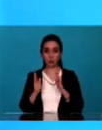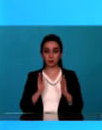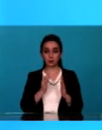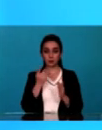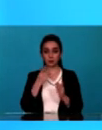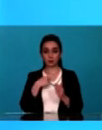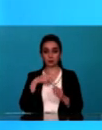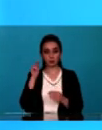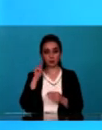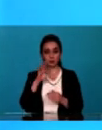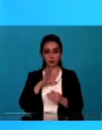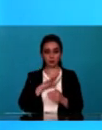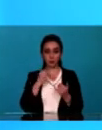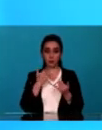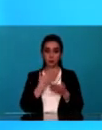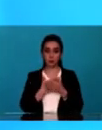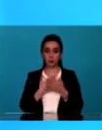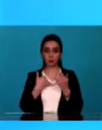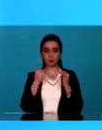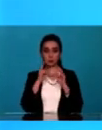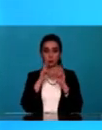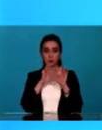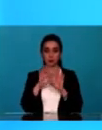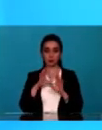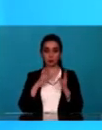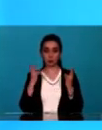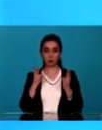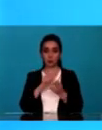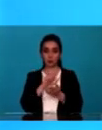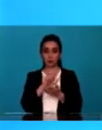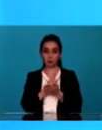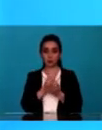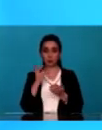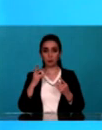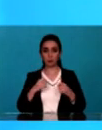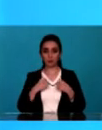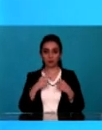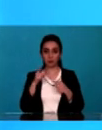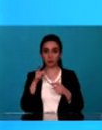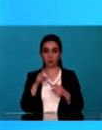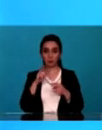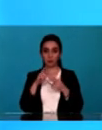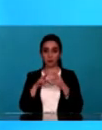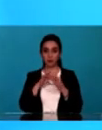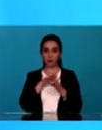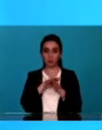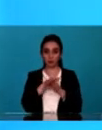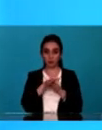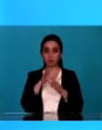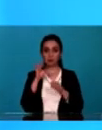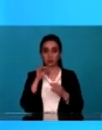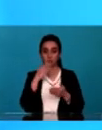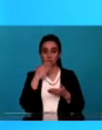изучили. И пример, который я вам показала, нужно обязательно тоже постараться его выполнить. И